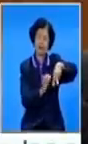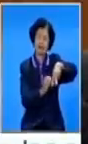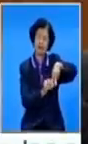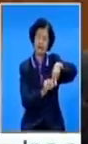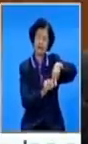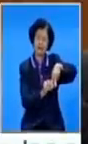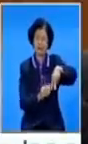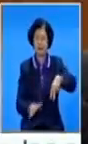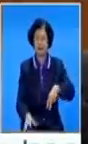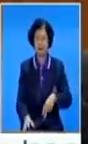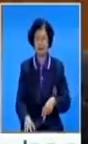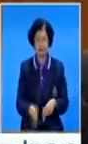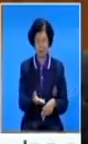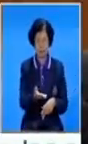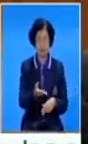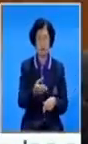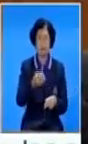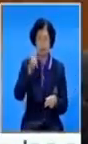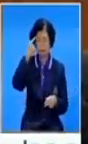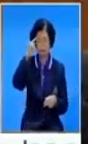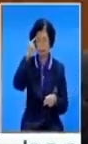จะไม่เคยทราบความหมายนี้ผมแปลให้ท่านฟัง